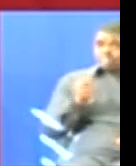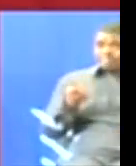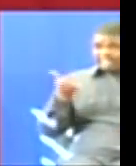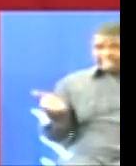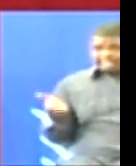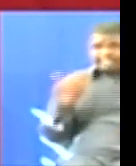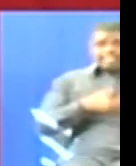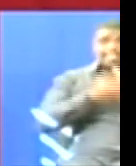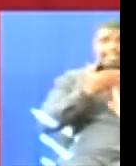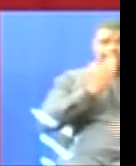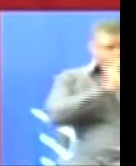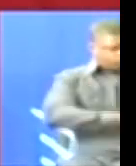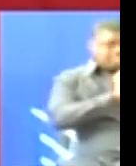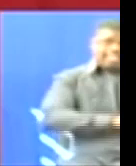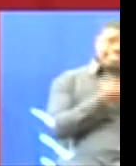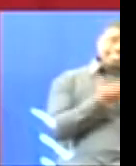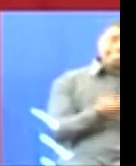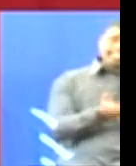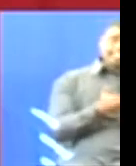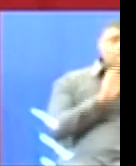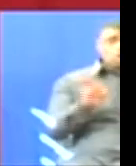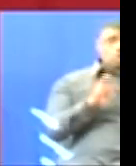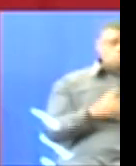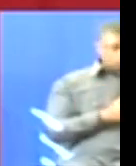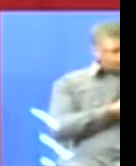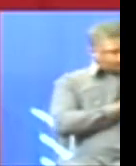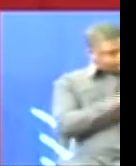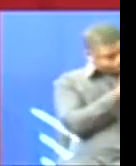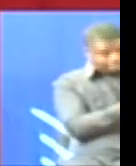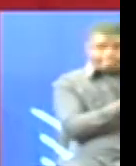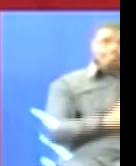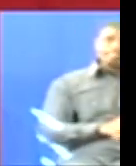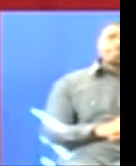sasa nianze kuchangia hoja iliyoko mezani.